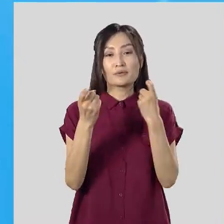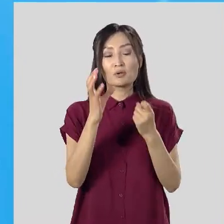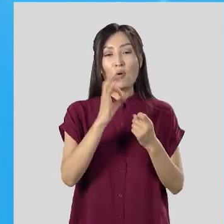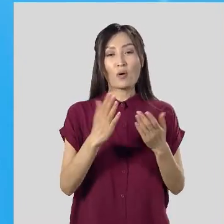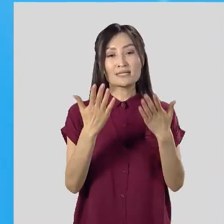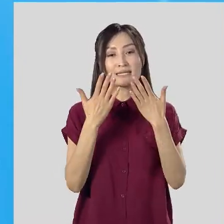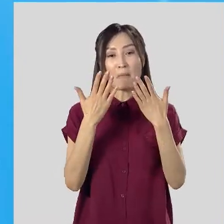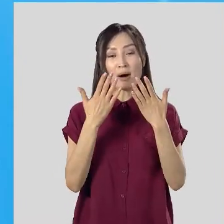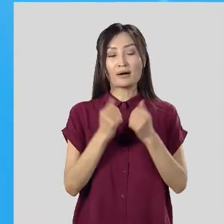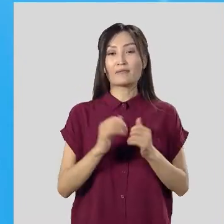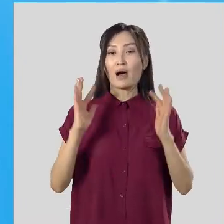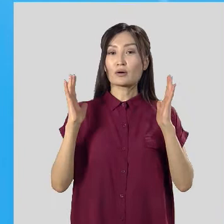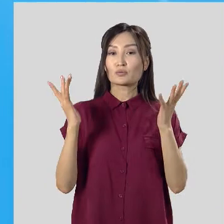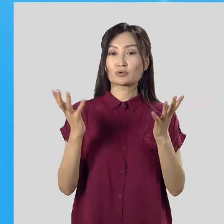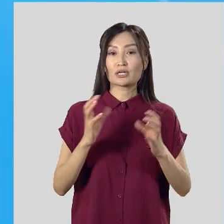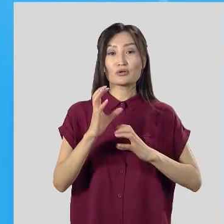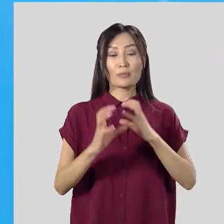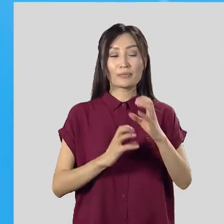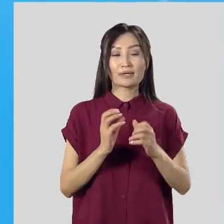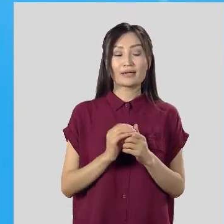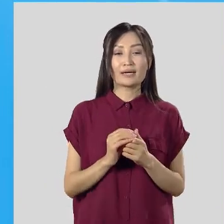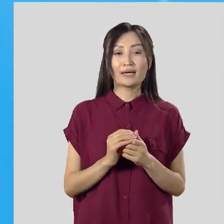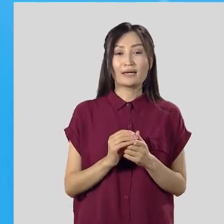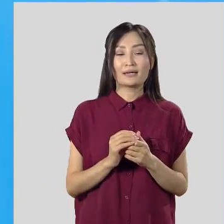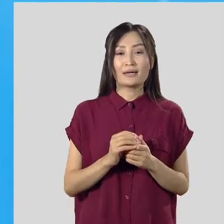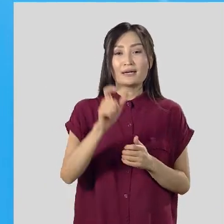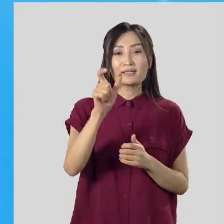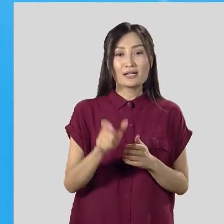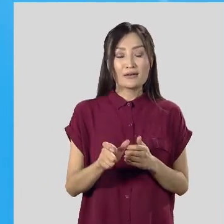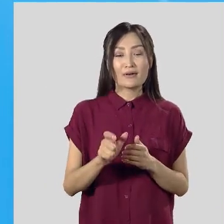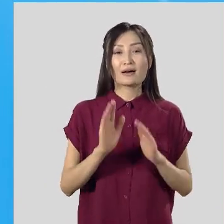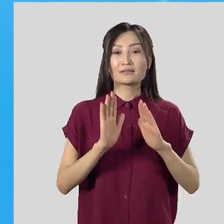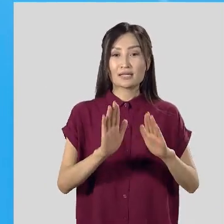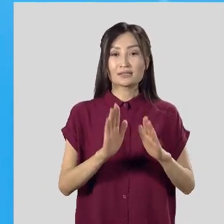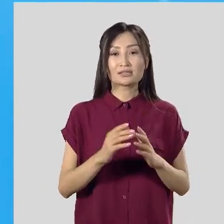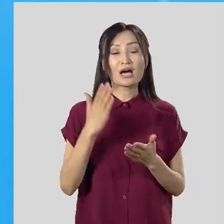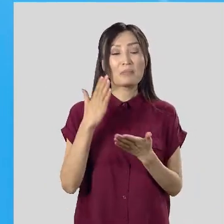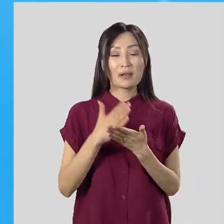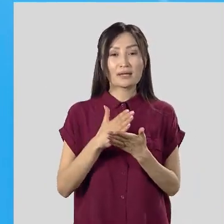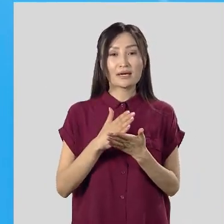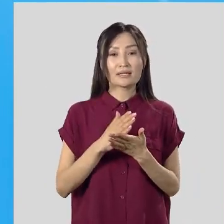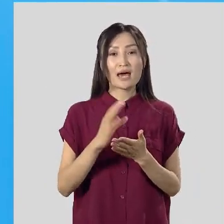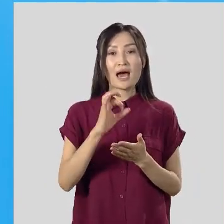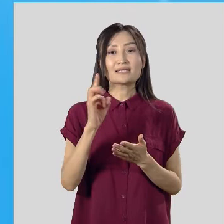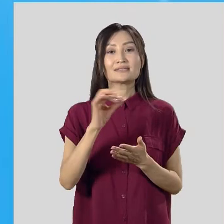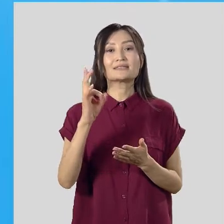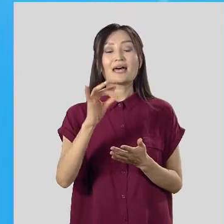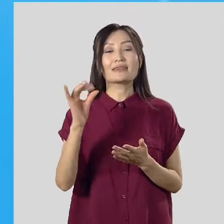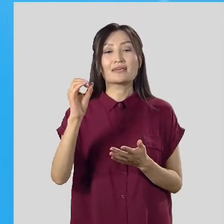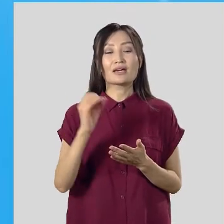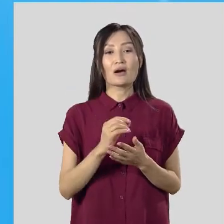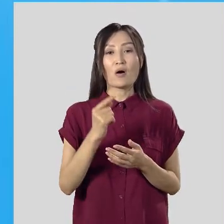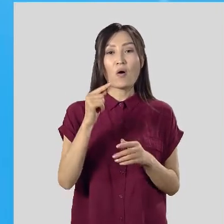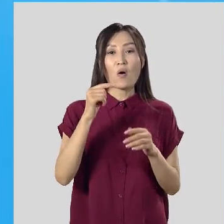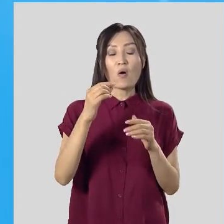о запахах окружающего мира. Человек также обладает осязанием.